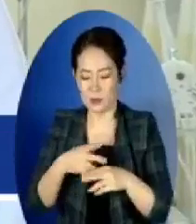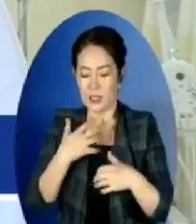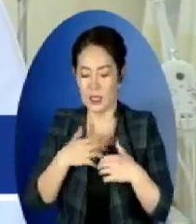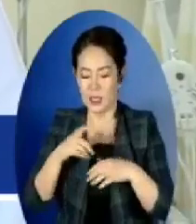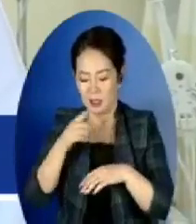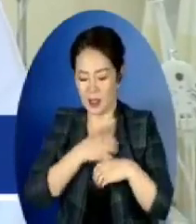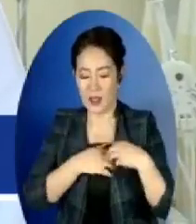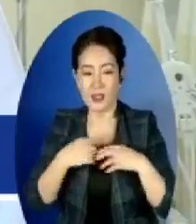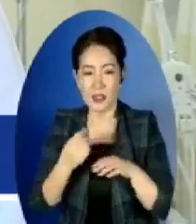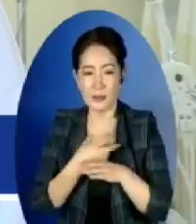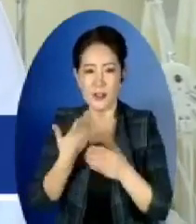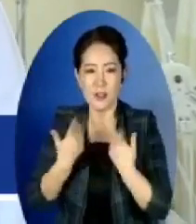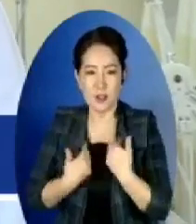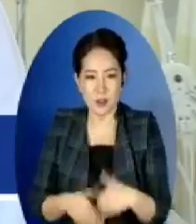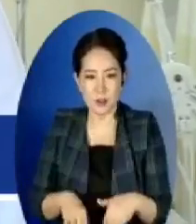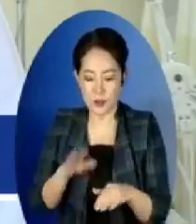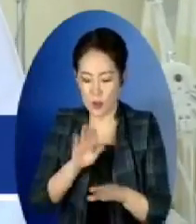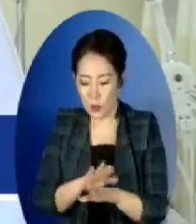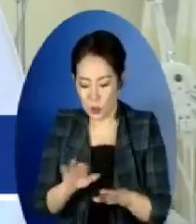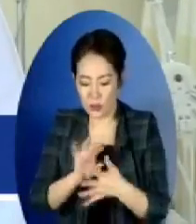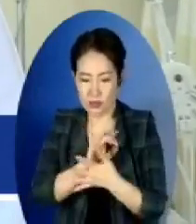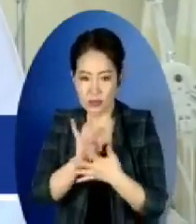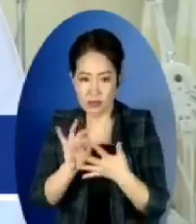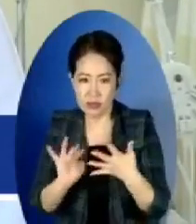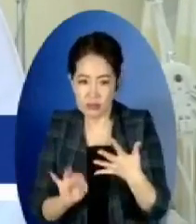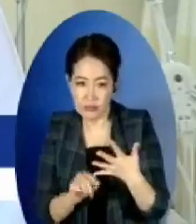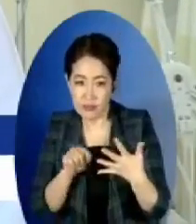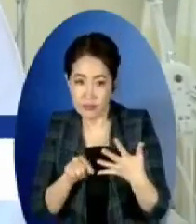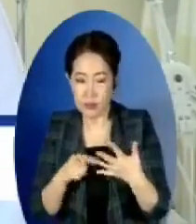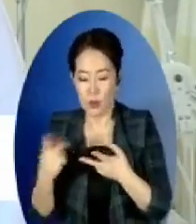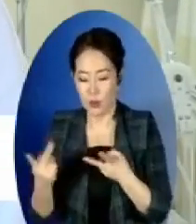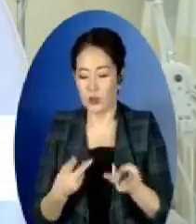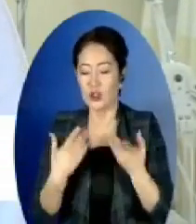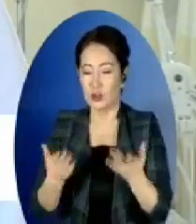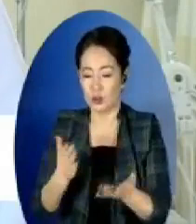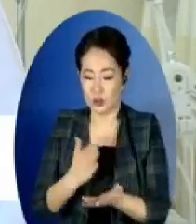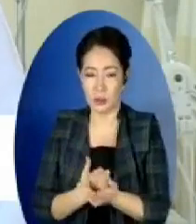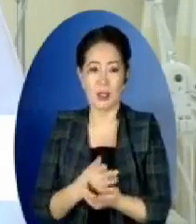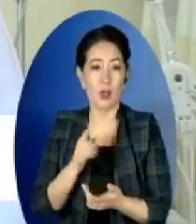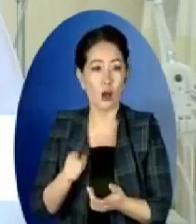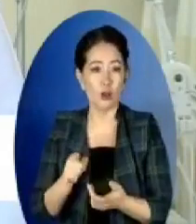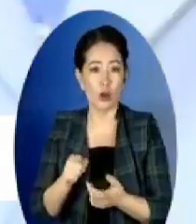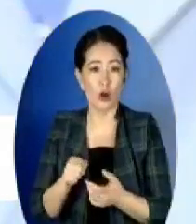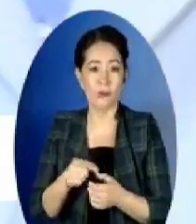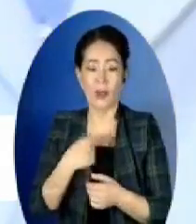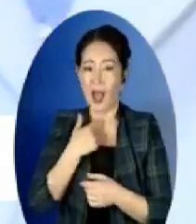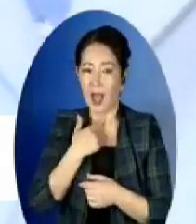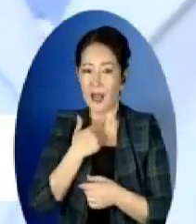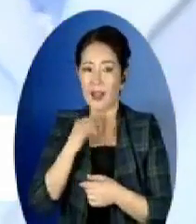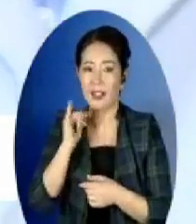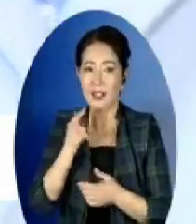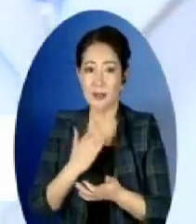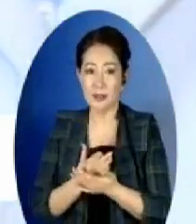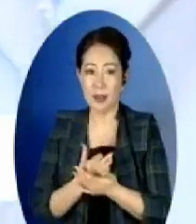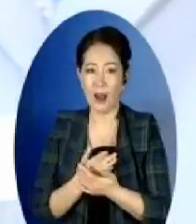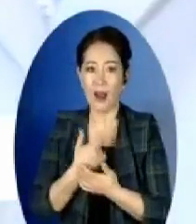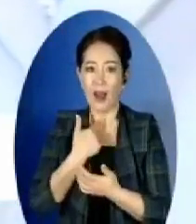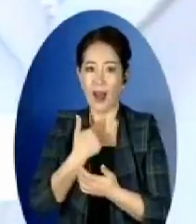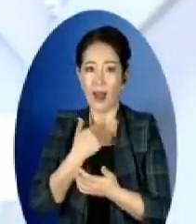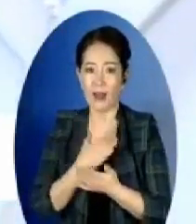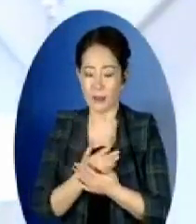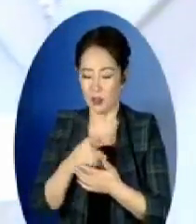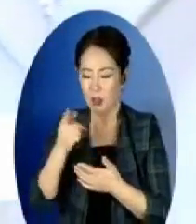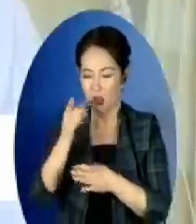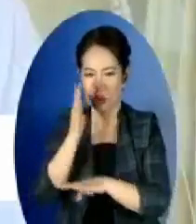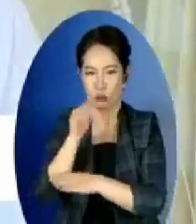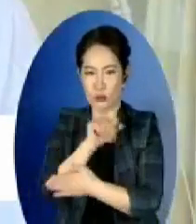тэмцэлгээ, их байх эмгтээчүүд, хүүхдийн гэсэн тиймэрхүү төрлүүдийн үйлчлэгийг үзүүлж байгаа. За одоогоор ханаа том уу их байгаа уу өдөр болгон